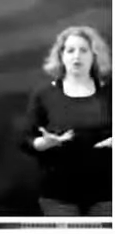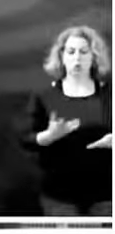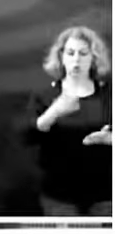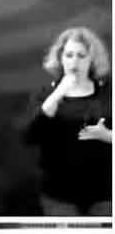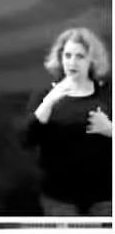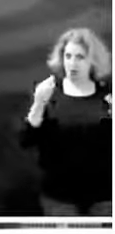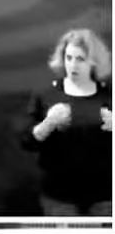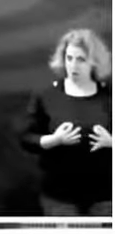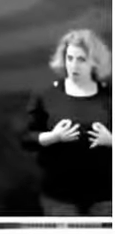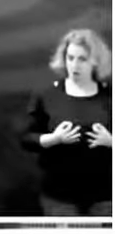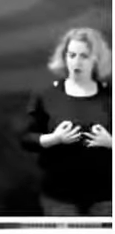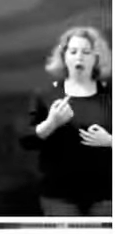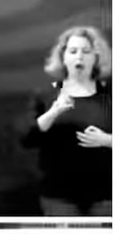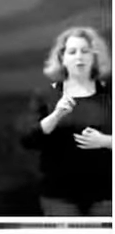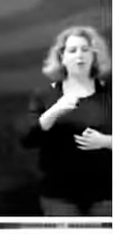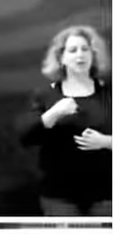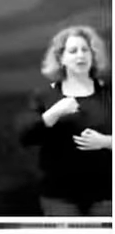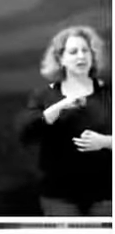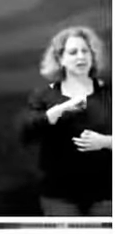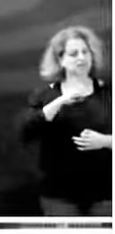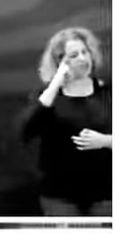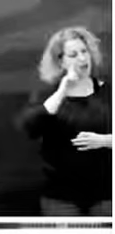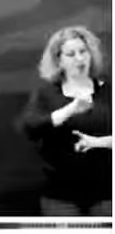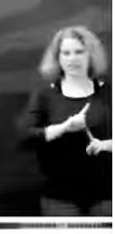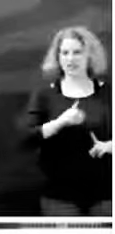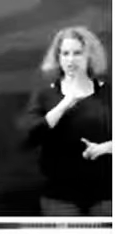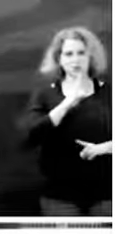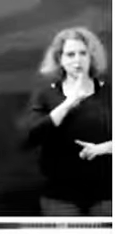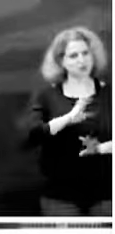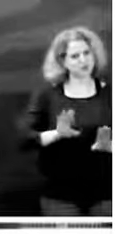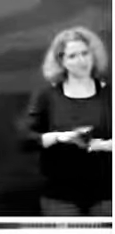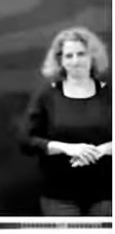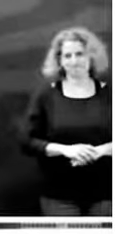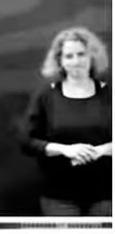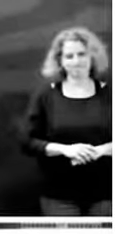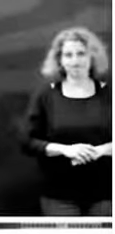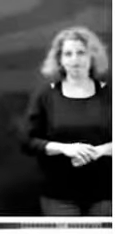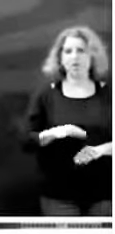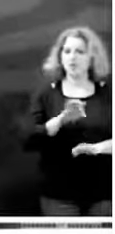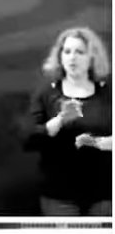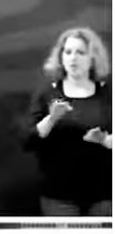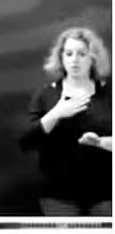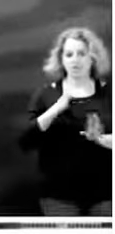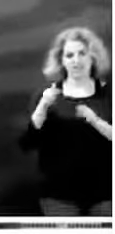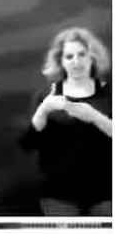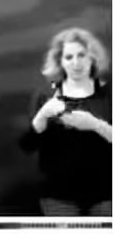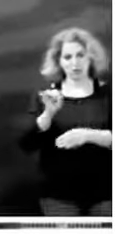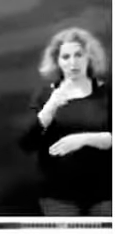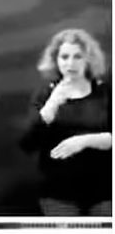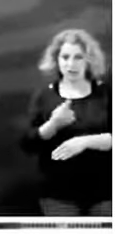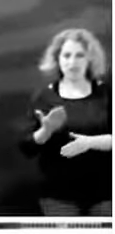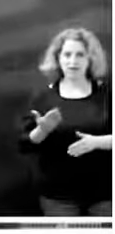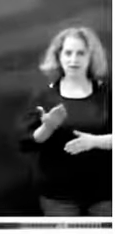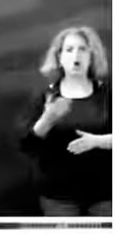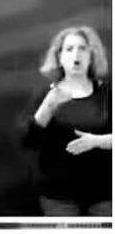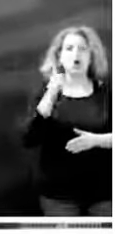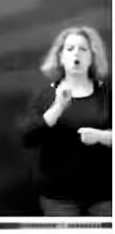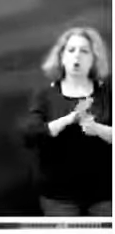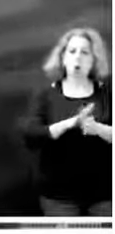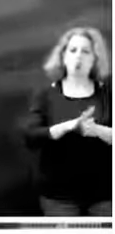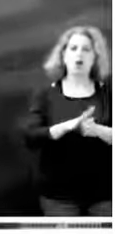erforderlich ist aber ich glaube dass das auch nicht reichen wird ich kann nur für die cdu fraktion erklären wir glauben dass wir die bewohner waren app